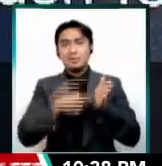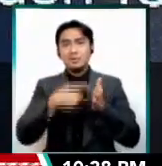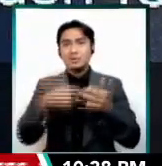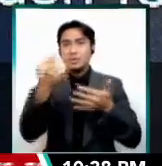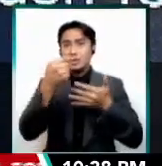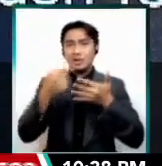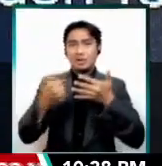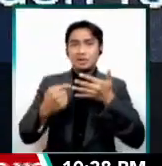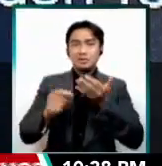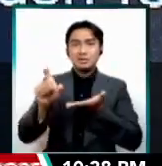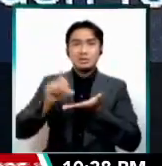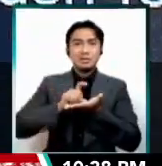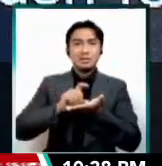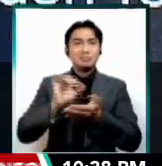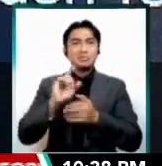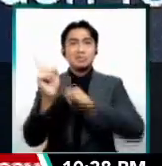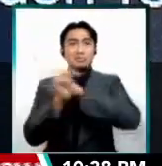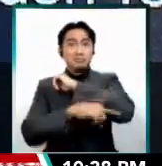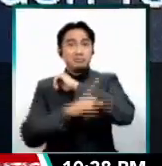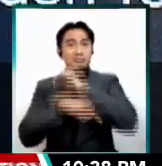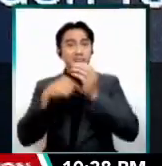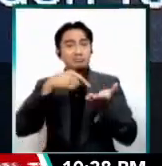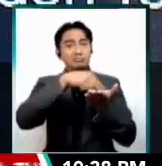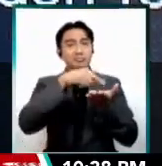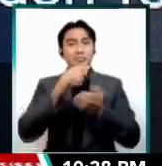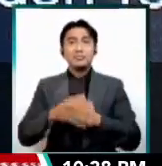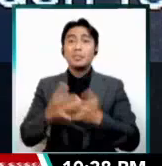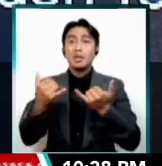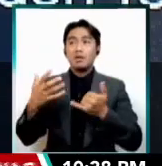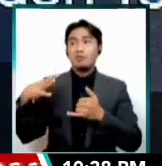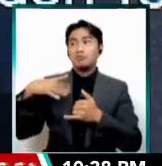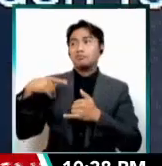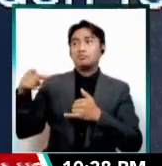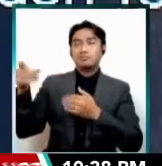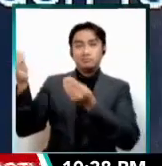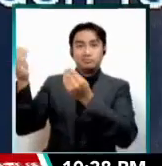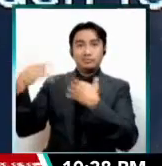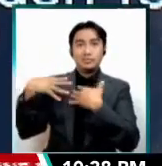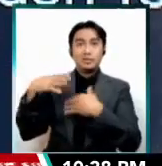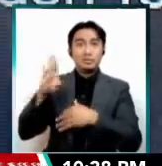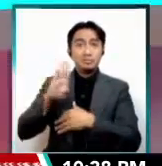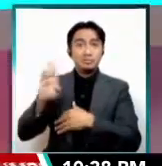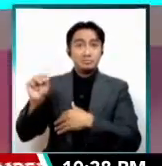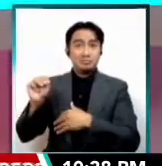penalties. Sinusubukan pa naming makuha ang reaksyon ng kampo ni Marcos.